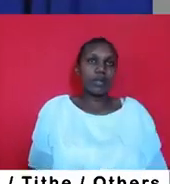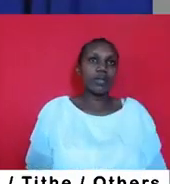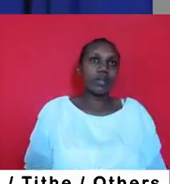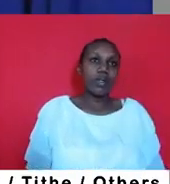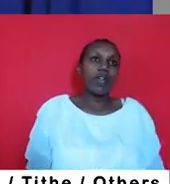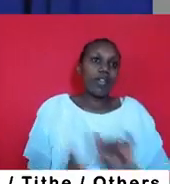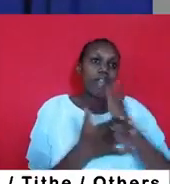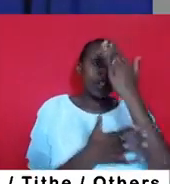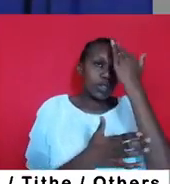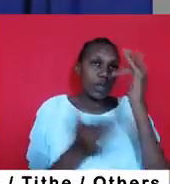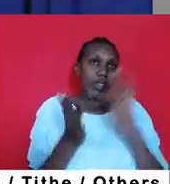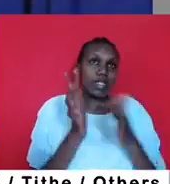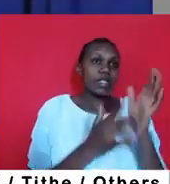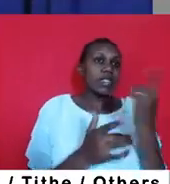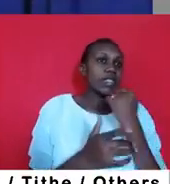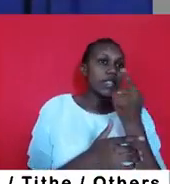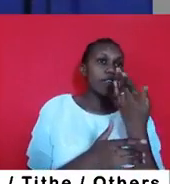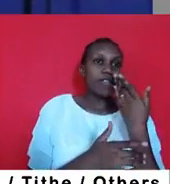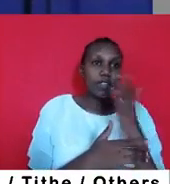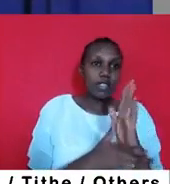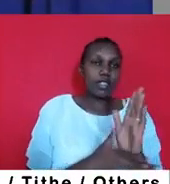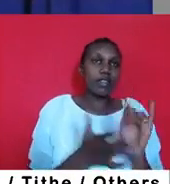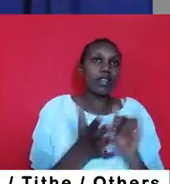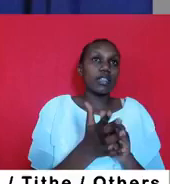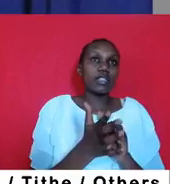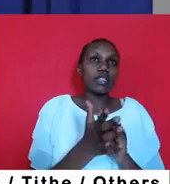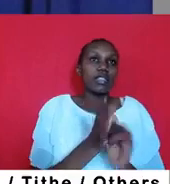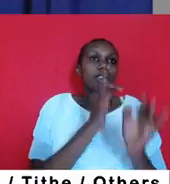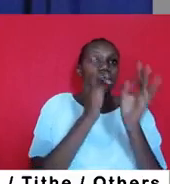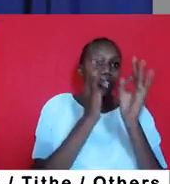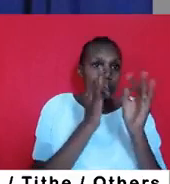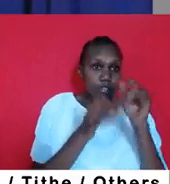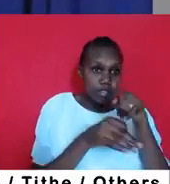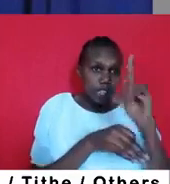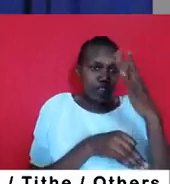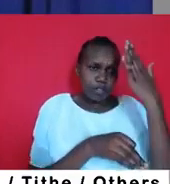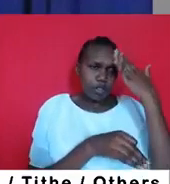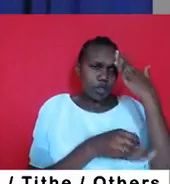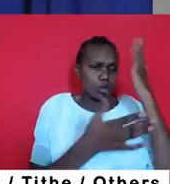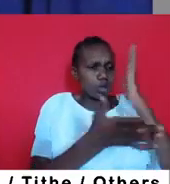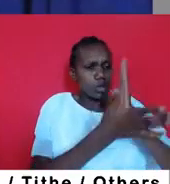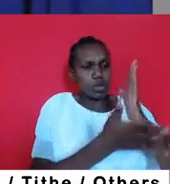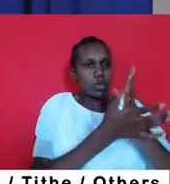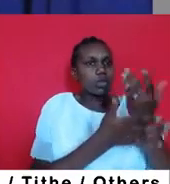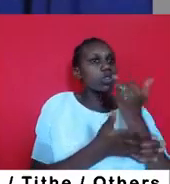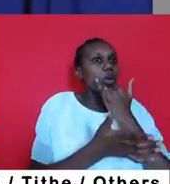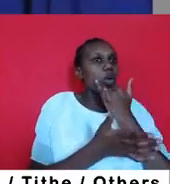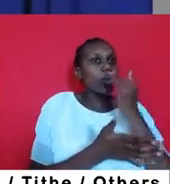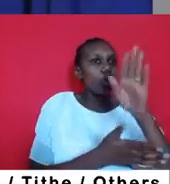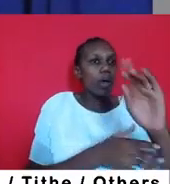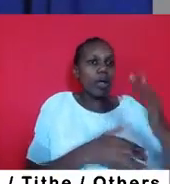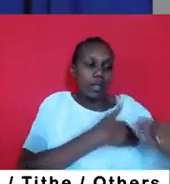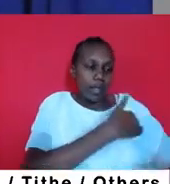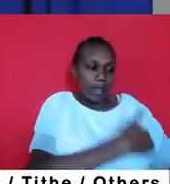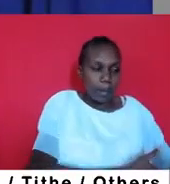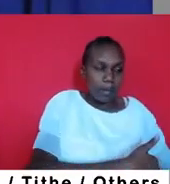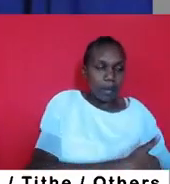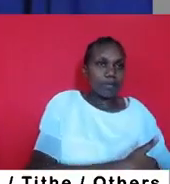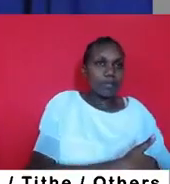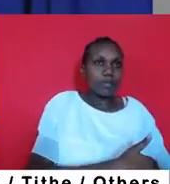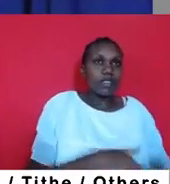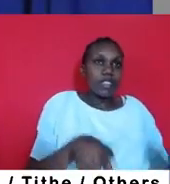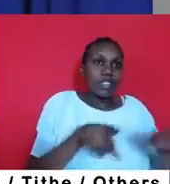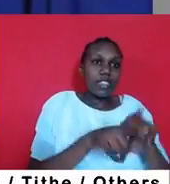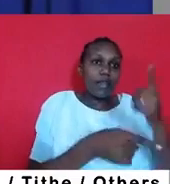Na ndio maana Yesu akasema, ikiwa wewe unajua umekosea jirani yako